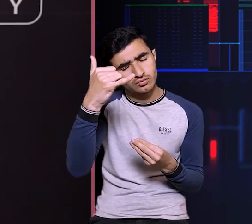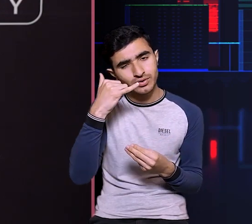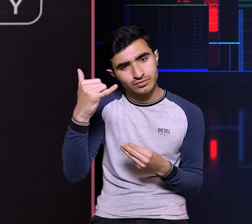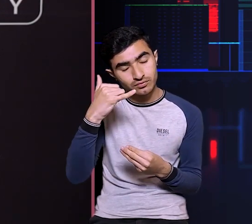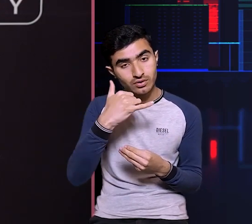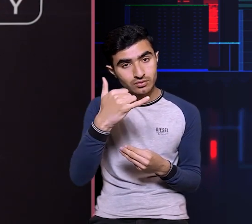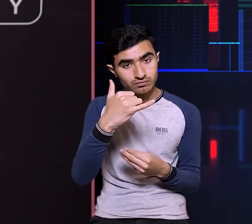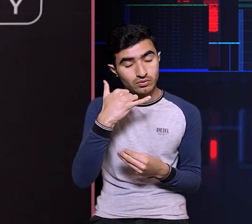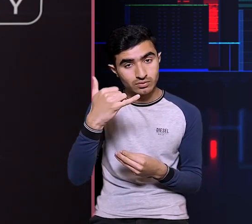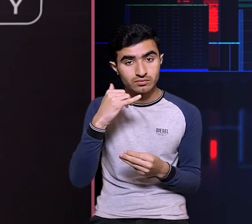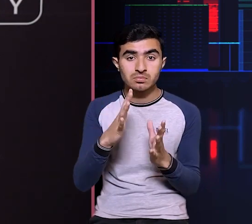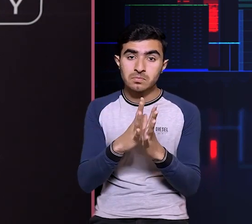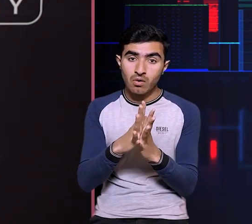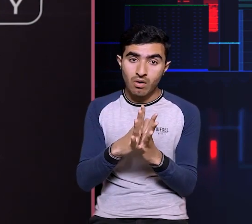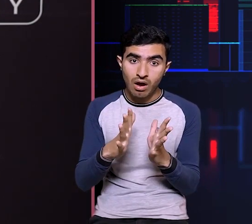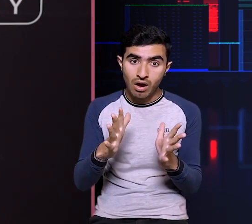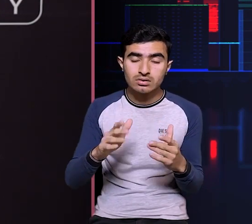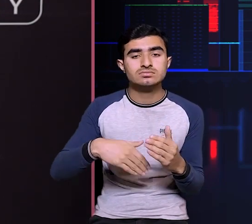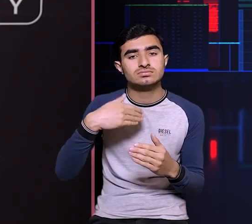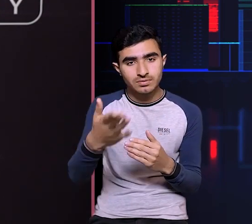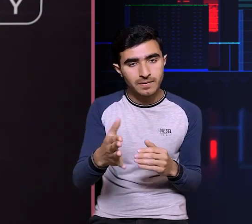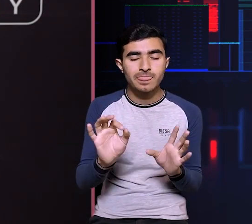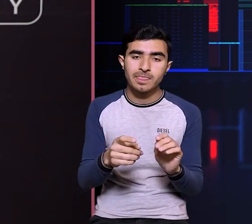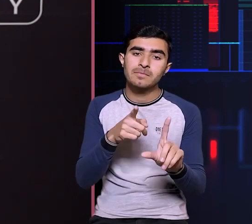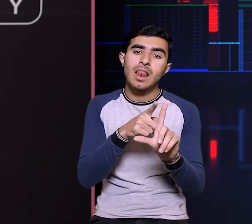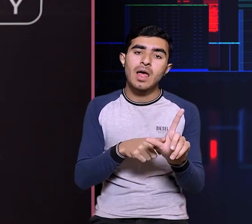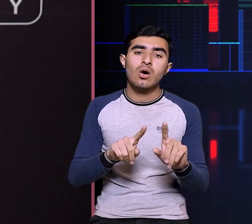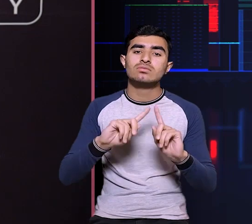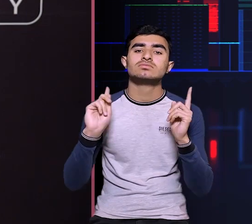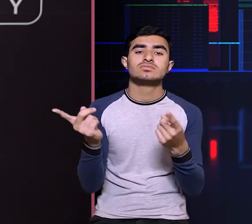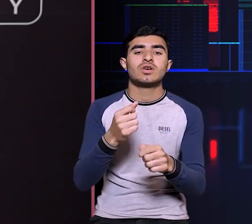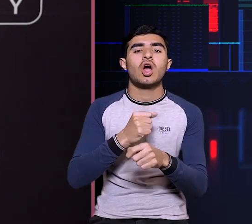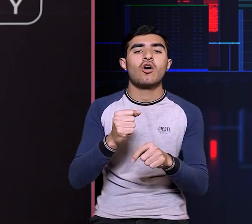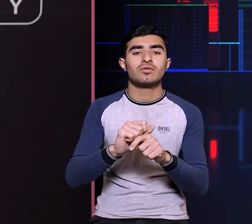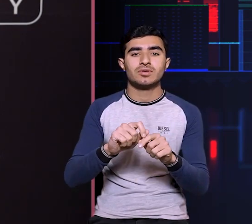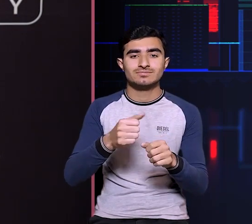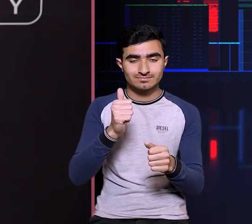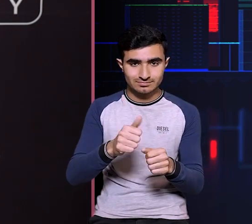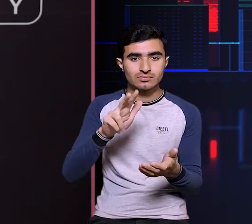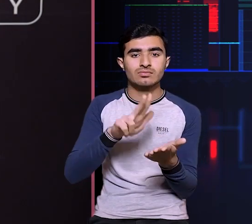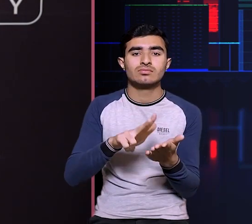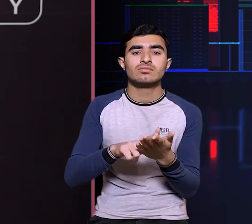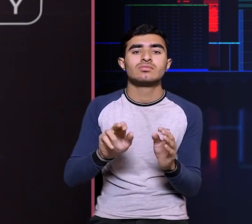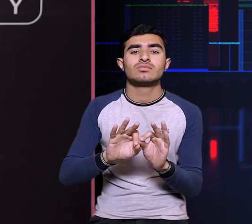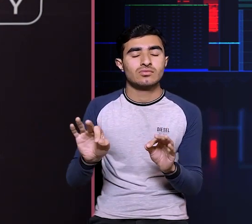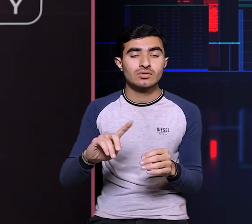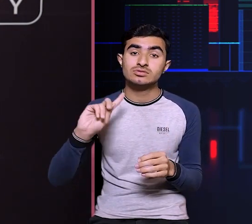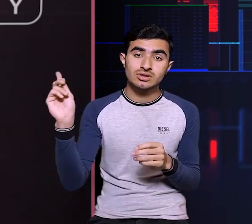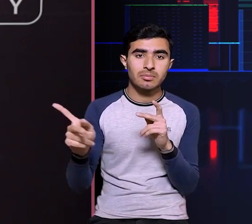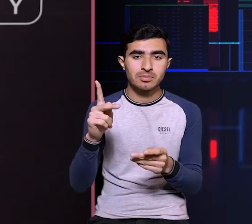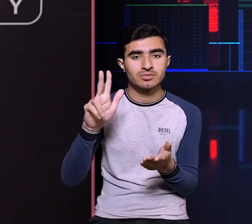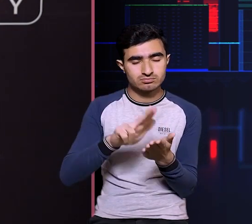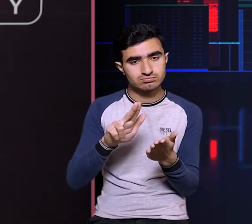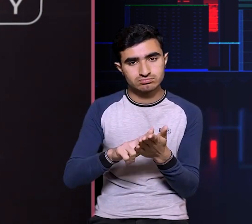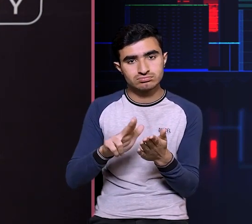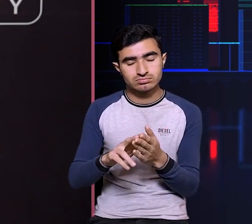ज़िंदगी में लाहौर चैम्बर में वोट ही नहीं डाले थे. फॉर एग्जांपल वन ऑफ देम इज़ शिजान, आई स्टिल रिमेंबर. एक और थे वो ट्रांसपोर्ट वाले, उन्होंने कभी